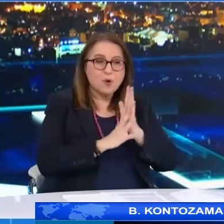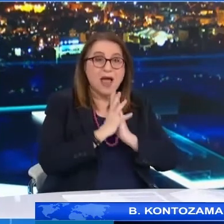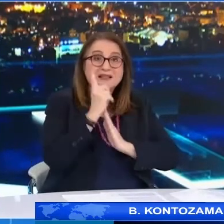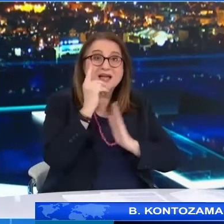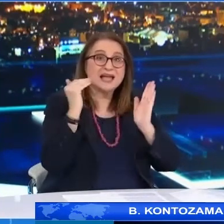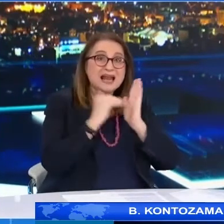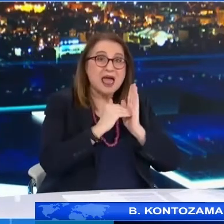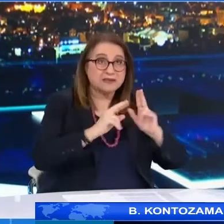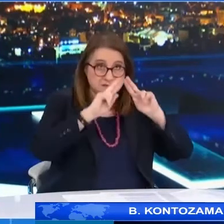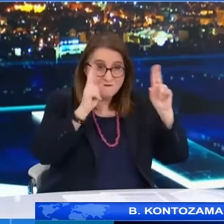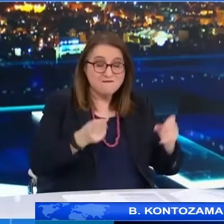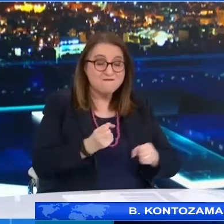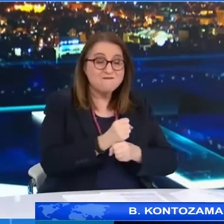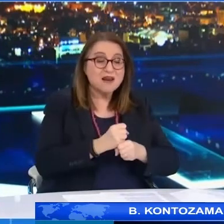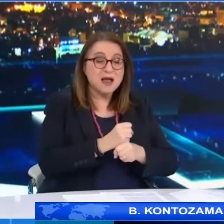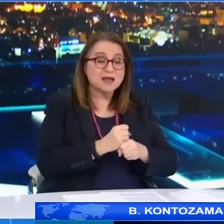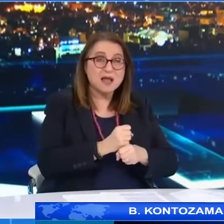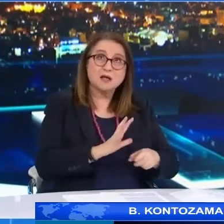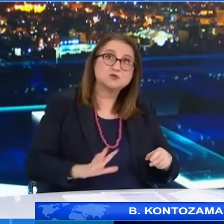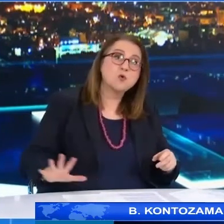όλη τη χώρα δεν είναι μια απλή υπόθεση.